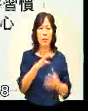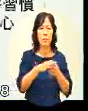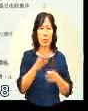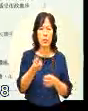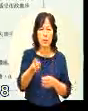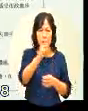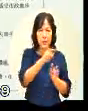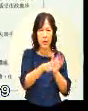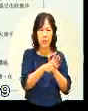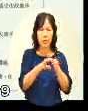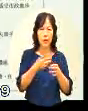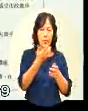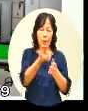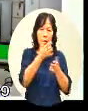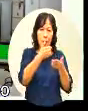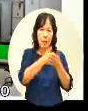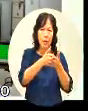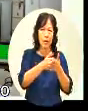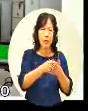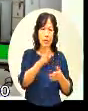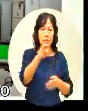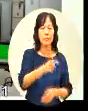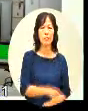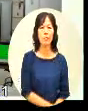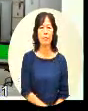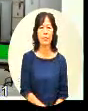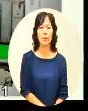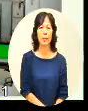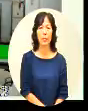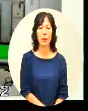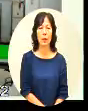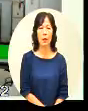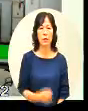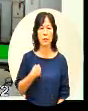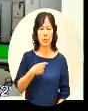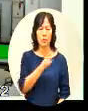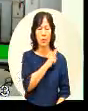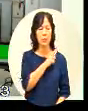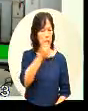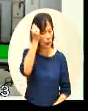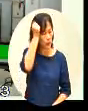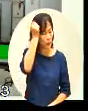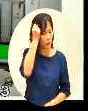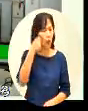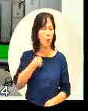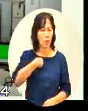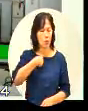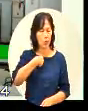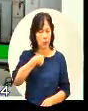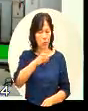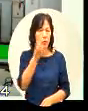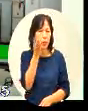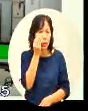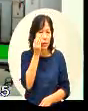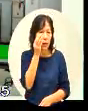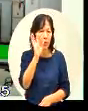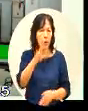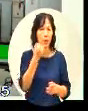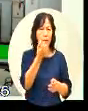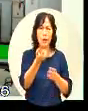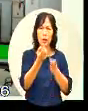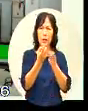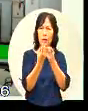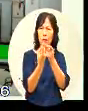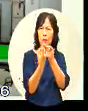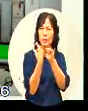张哦。刚刚那一张是上一张，是我记得我有去参观，他们在前年还是